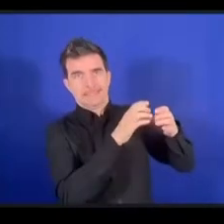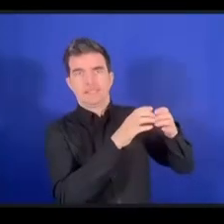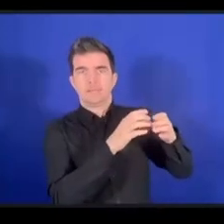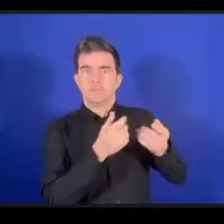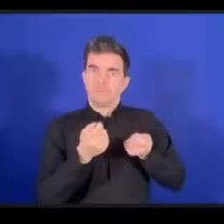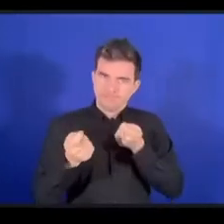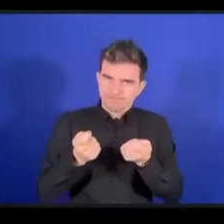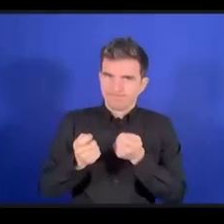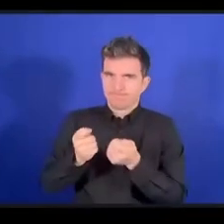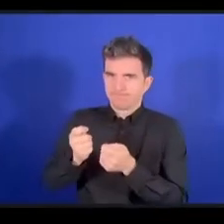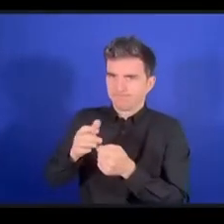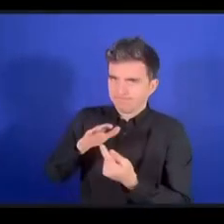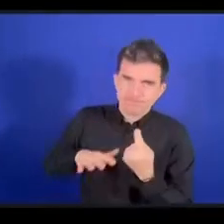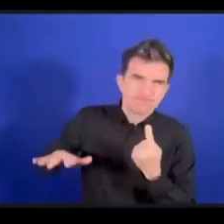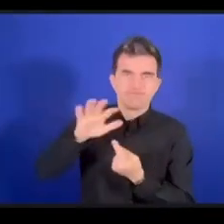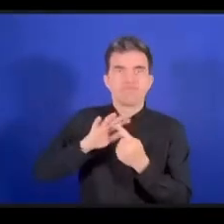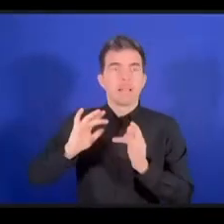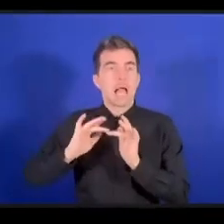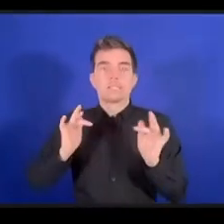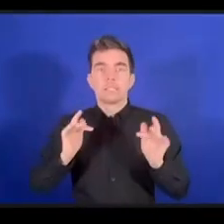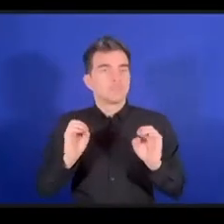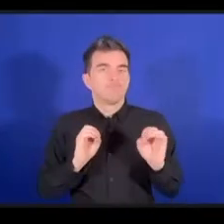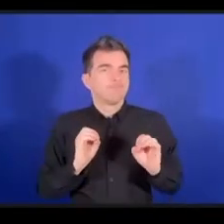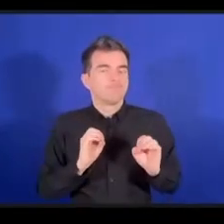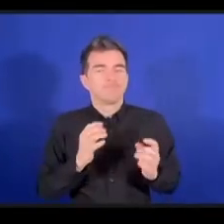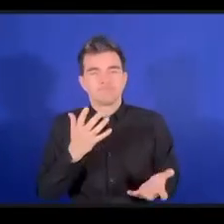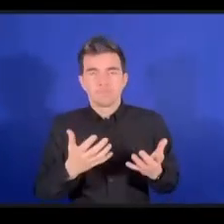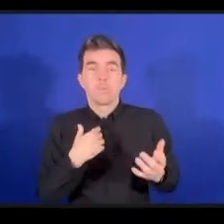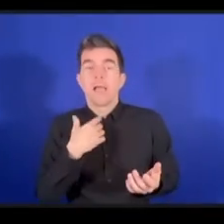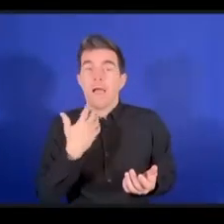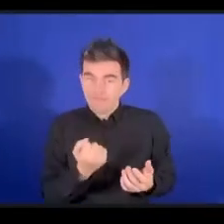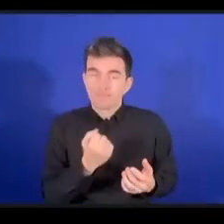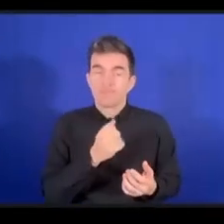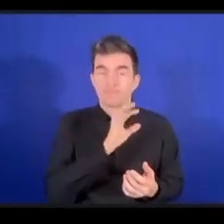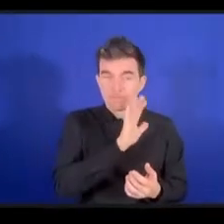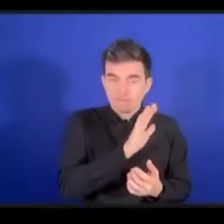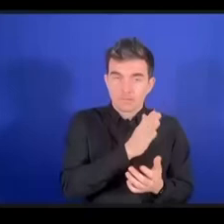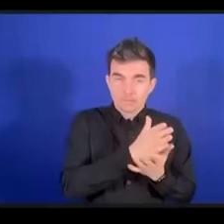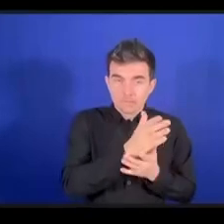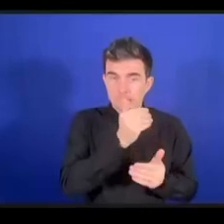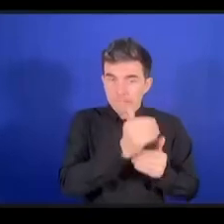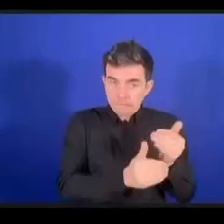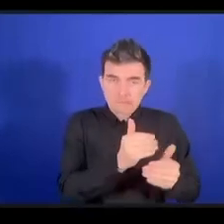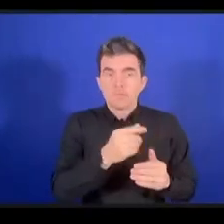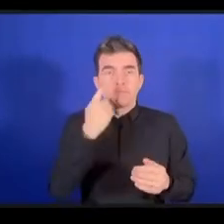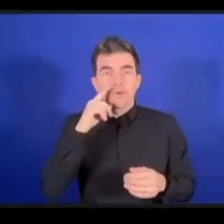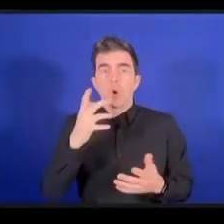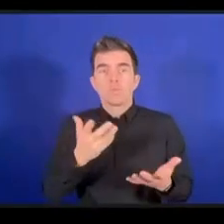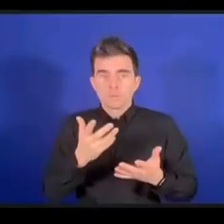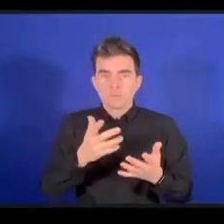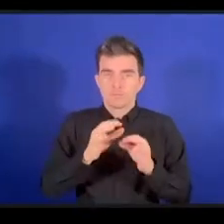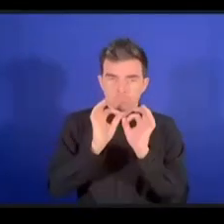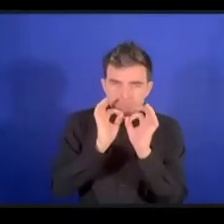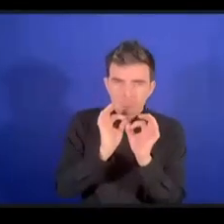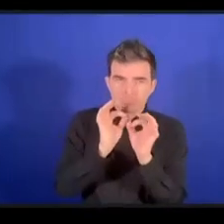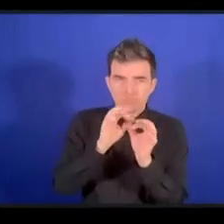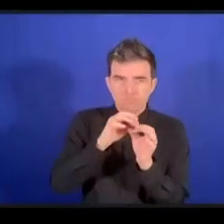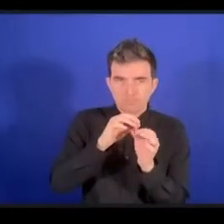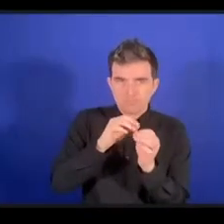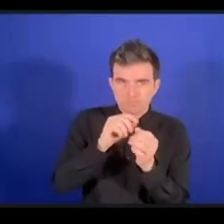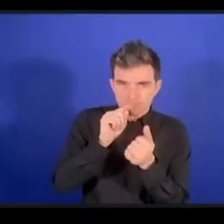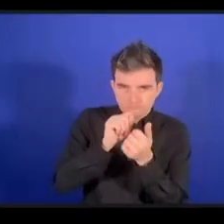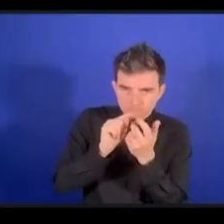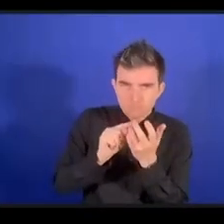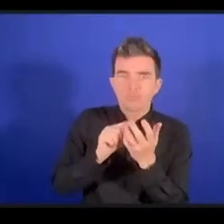比如说使用这个统一的 DNS 没有类似像 ICANN